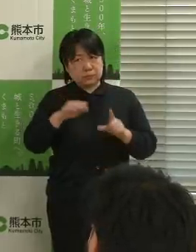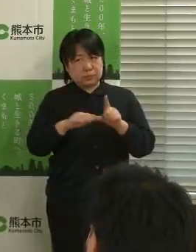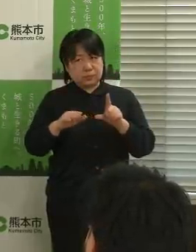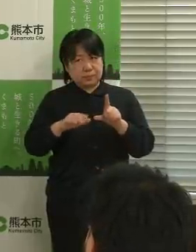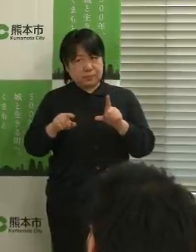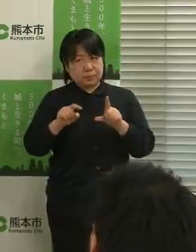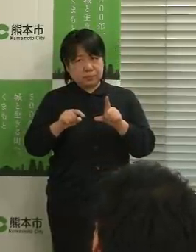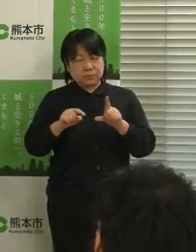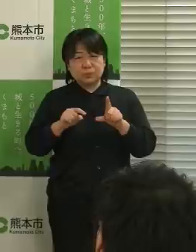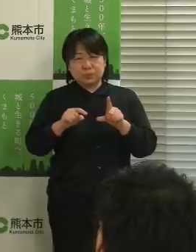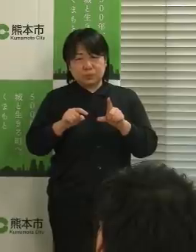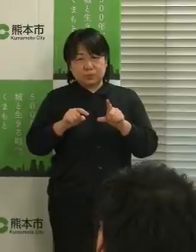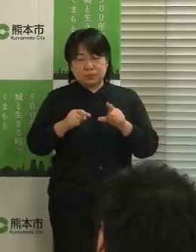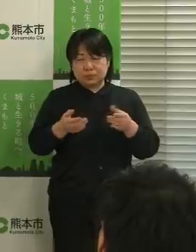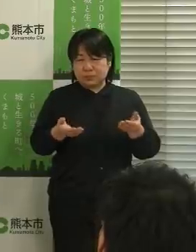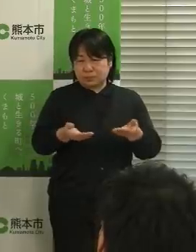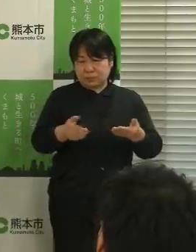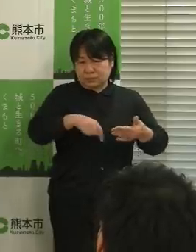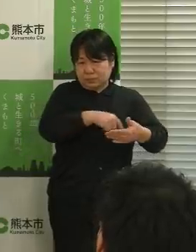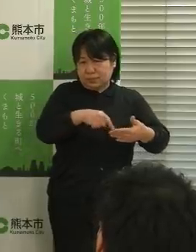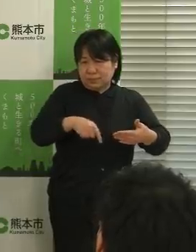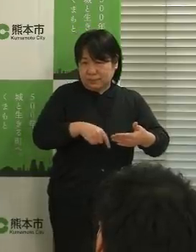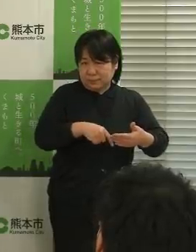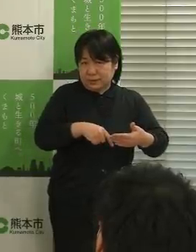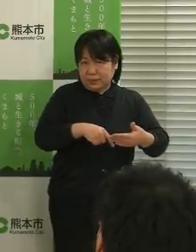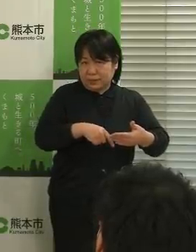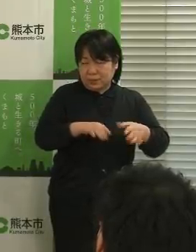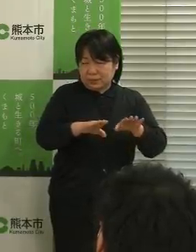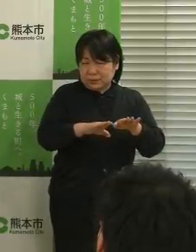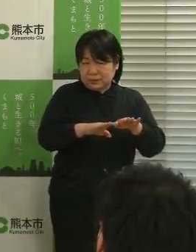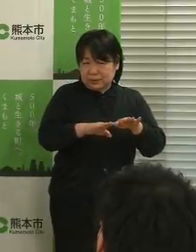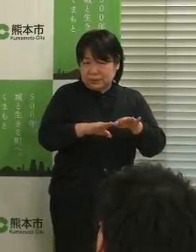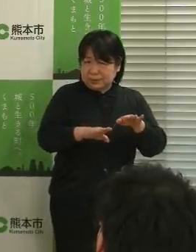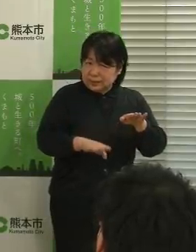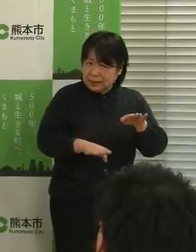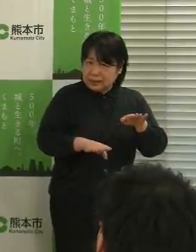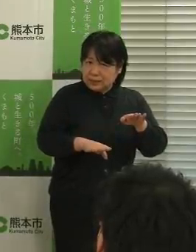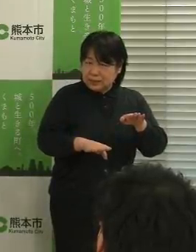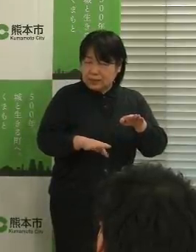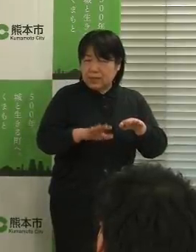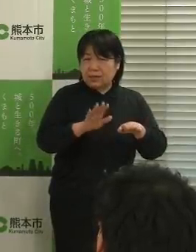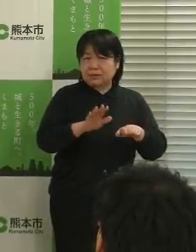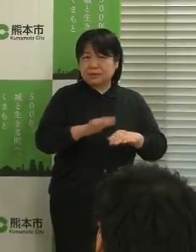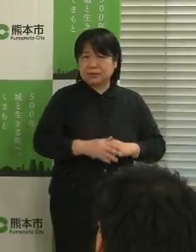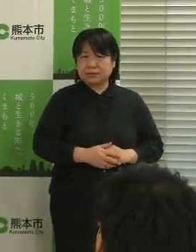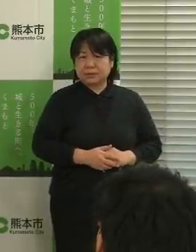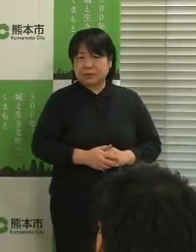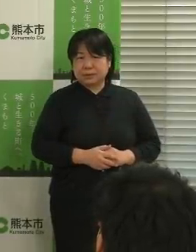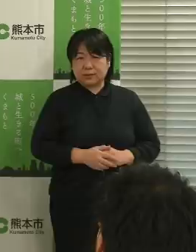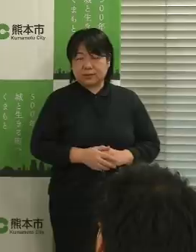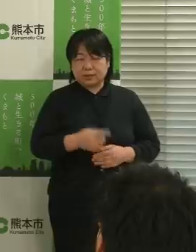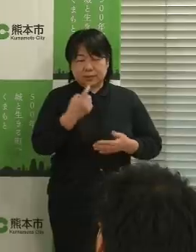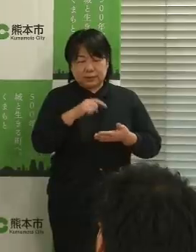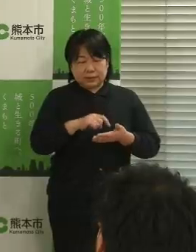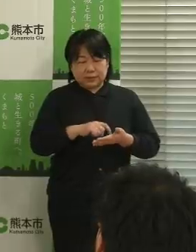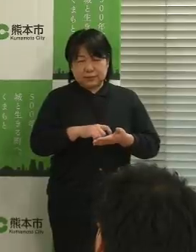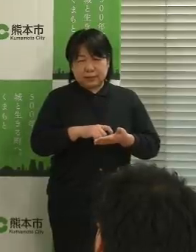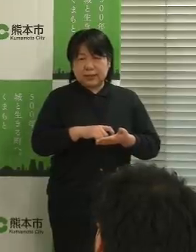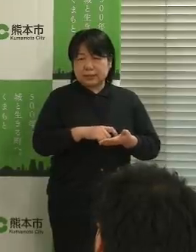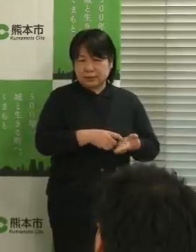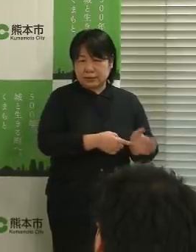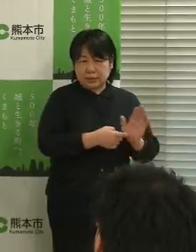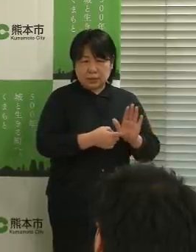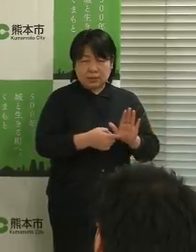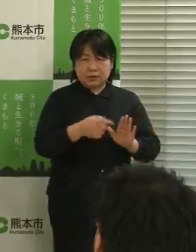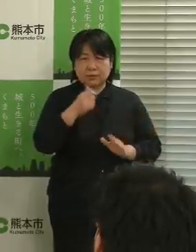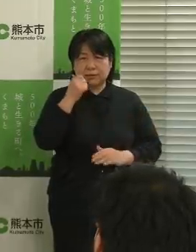はその業種によってもやっぱりかなり差がありますから、なかなか簡単に一概にはちょっと出せないかもしれ